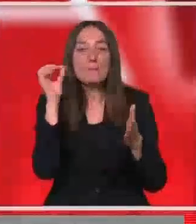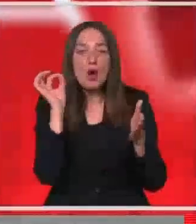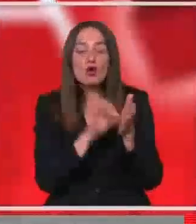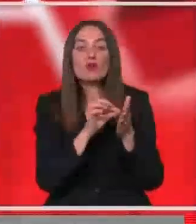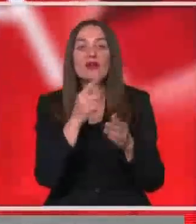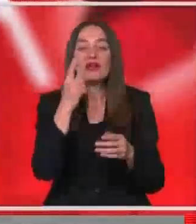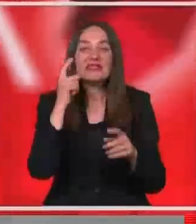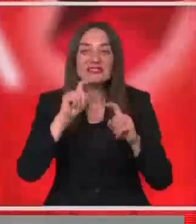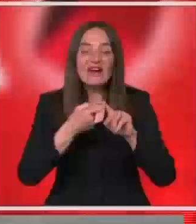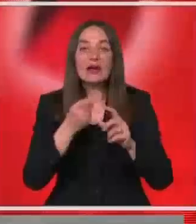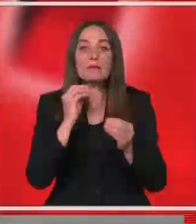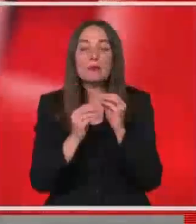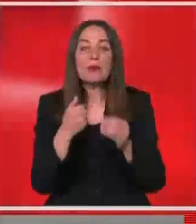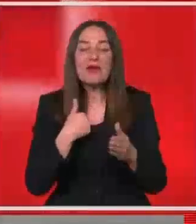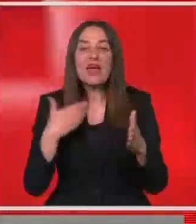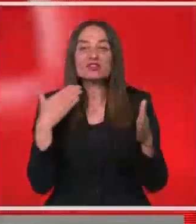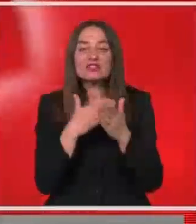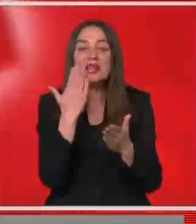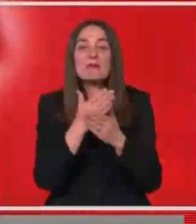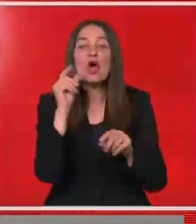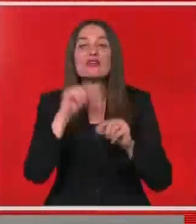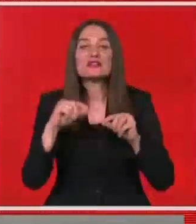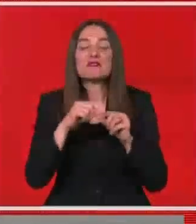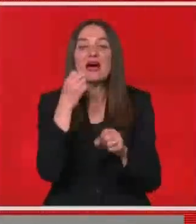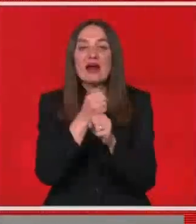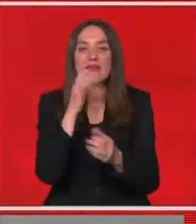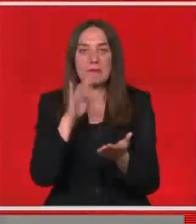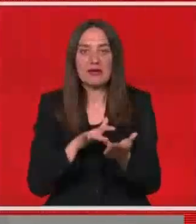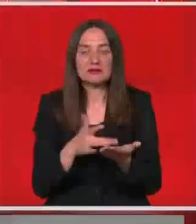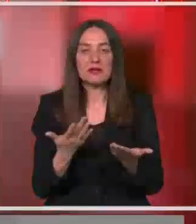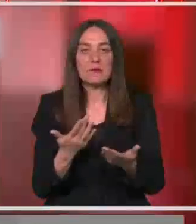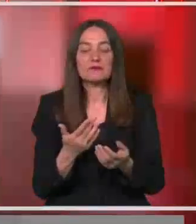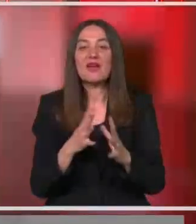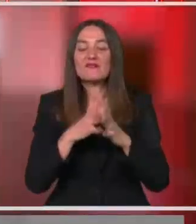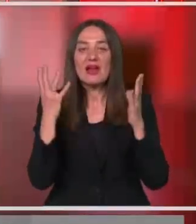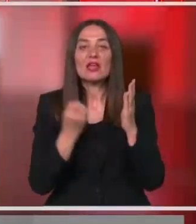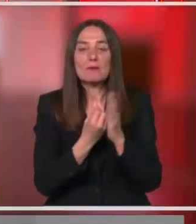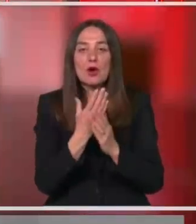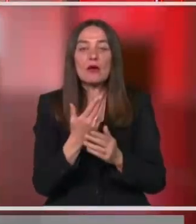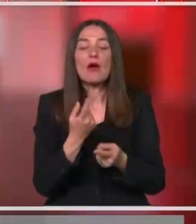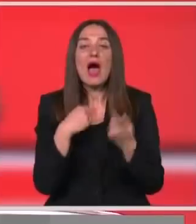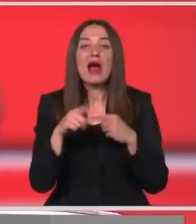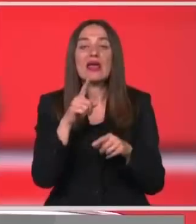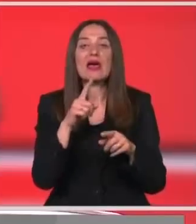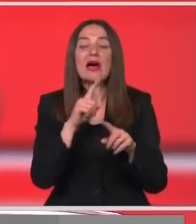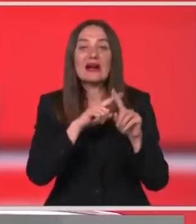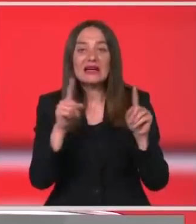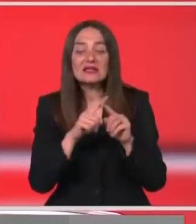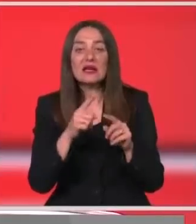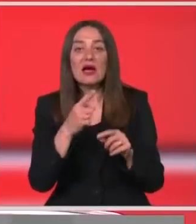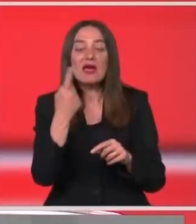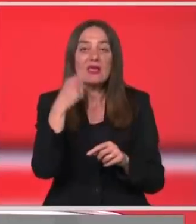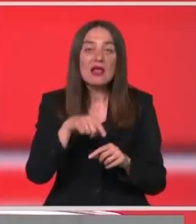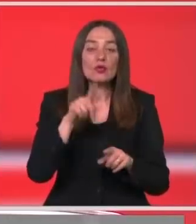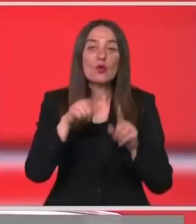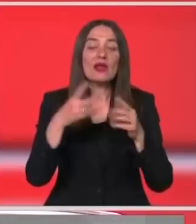Jer naš cilj, Jovana, jeste bio da sačuvamo radna mesta. Dakle, veliki broj zemalja ima razne ciljeve. Ne znam, ali razlika da li je 1000 ili je 9000.